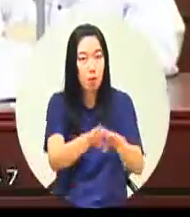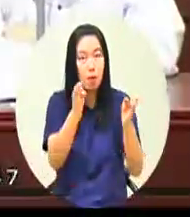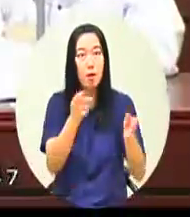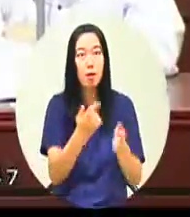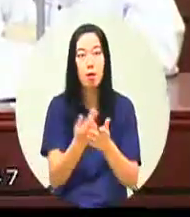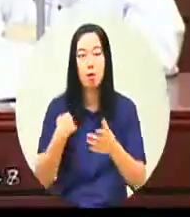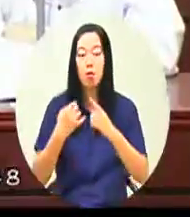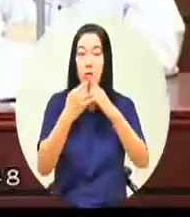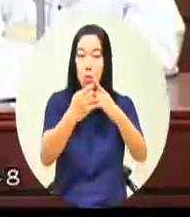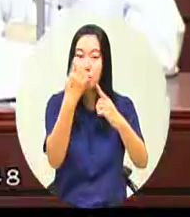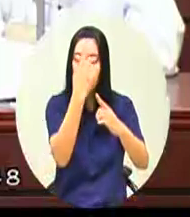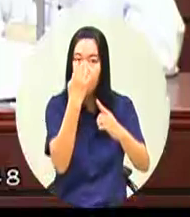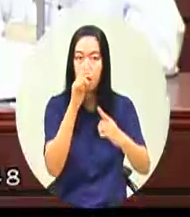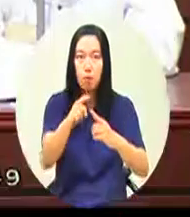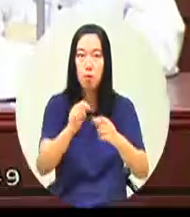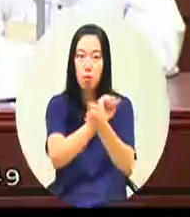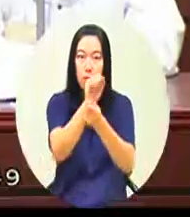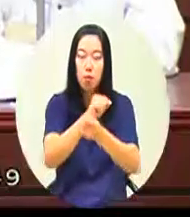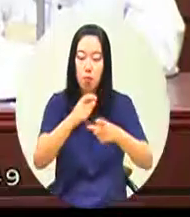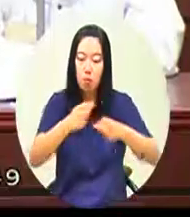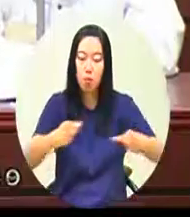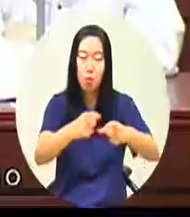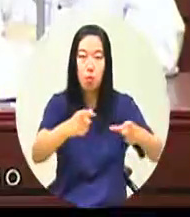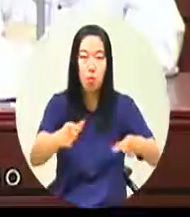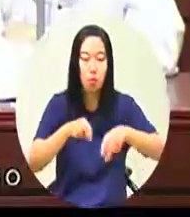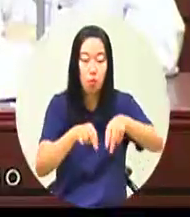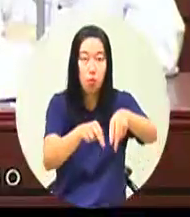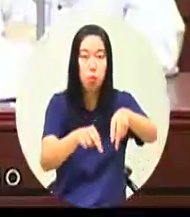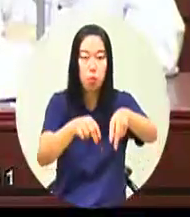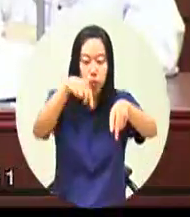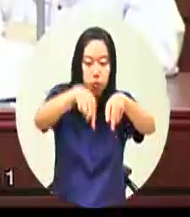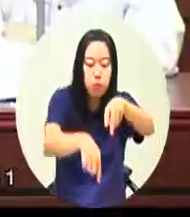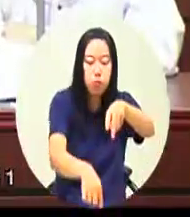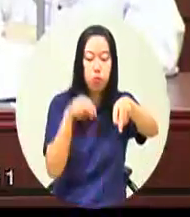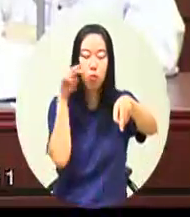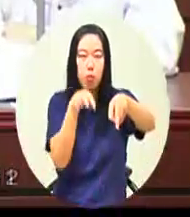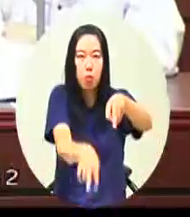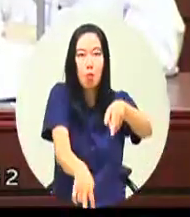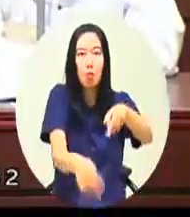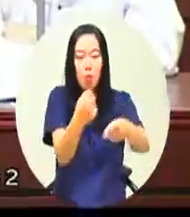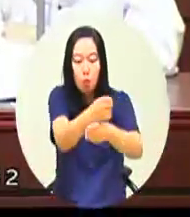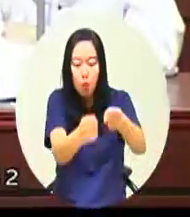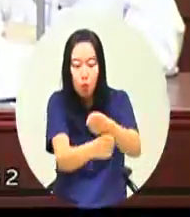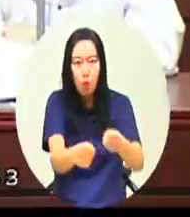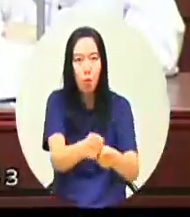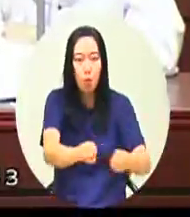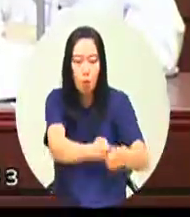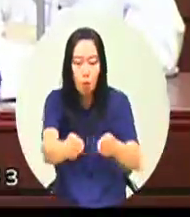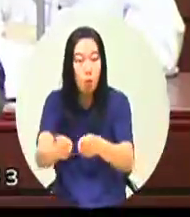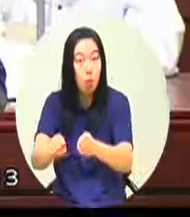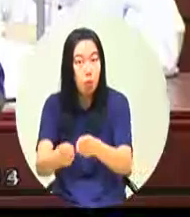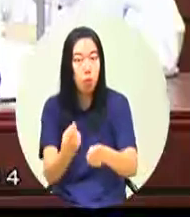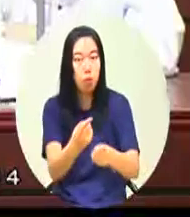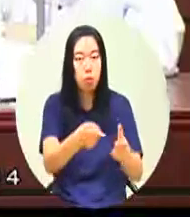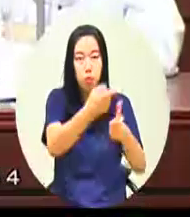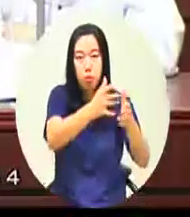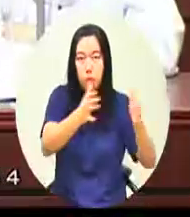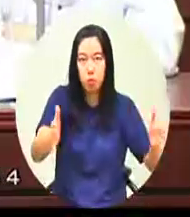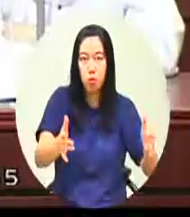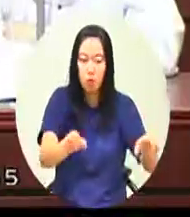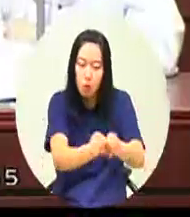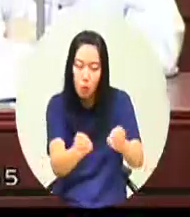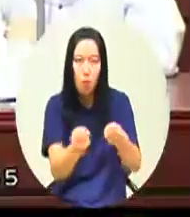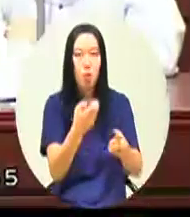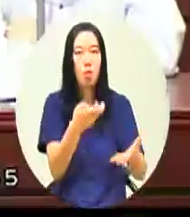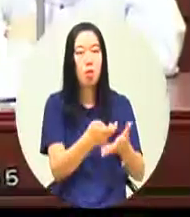有去现场看了整个木栈道下面，因为我们有看到下面的结构损坏的状况，那第一期的部分就是损坏比较严